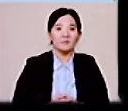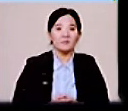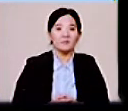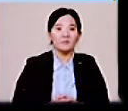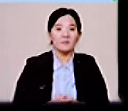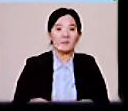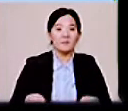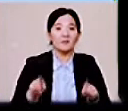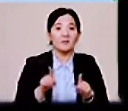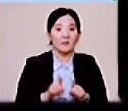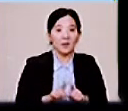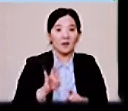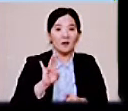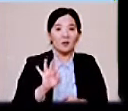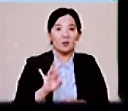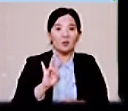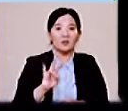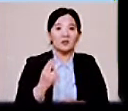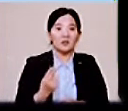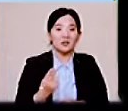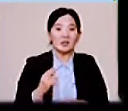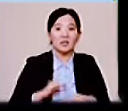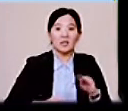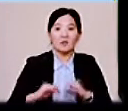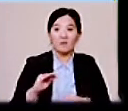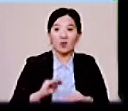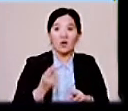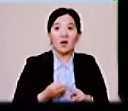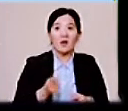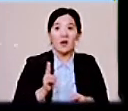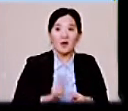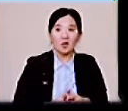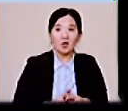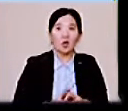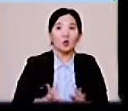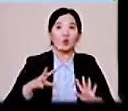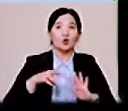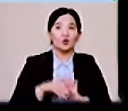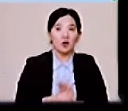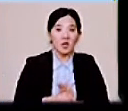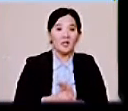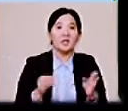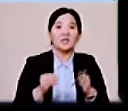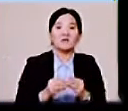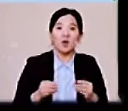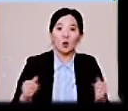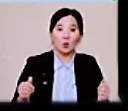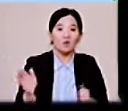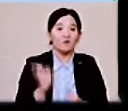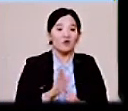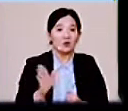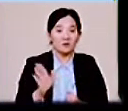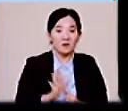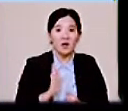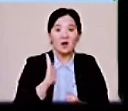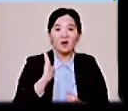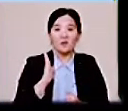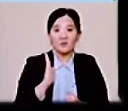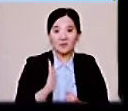Итак, ребят, концентрация раствора. Это содержание растворенного вещества